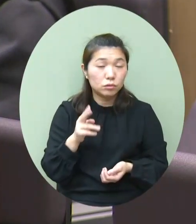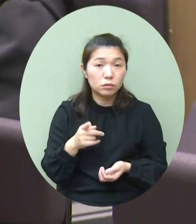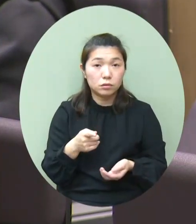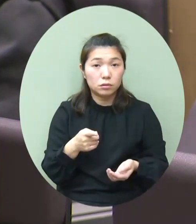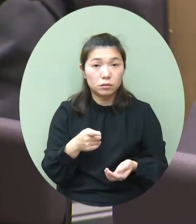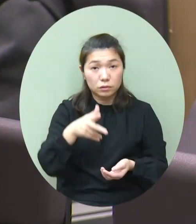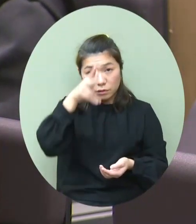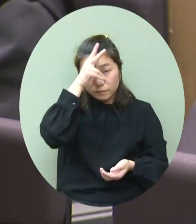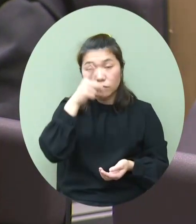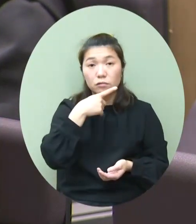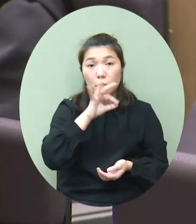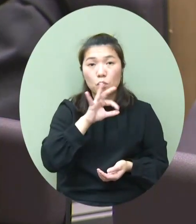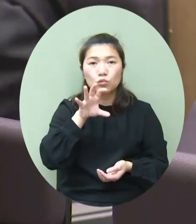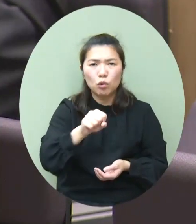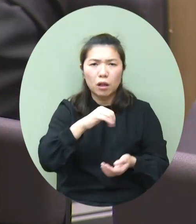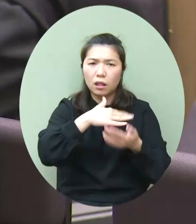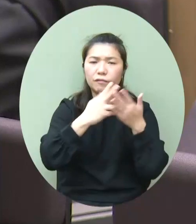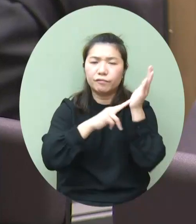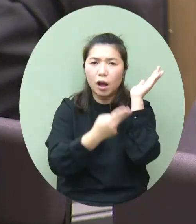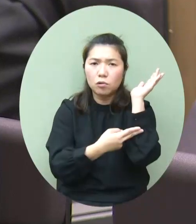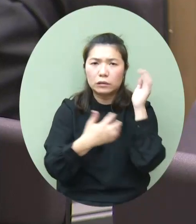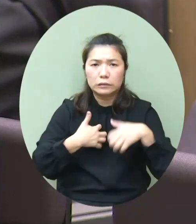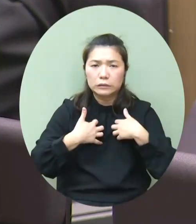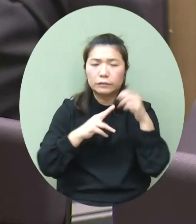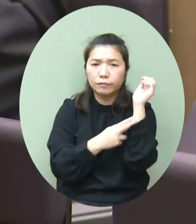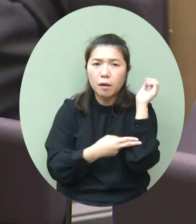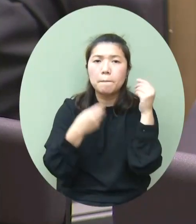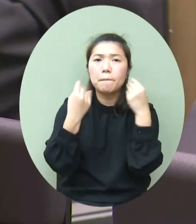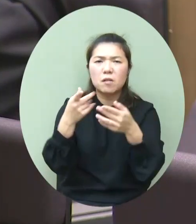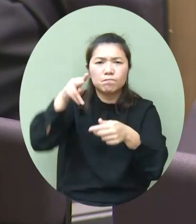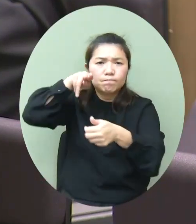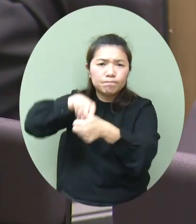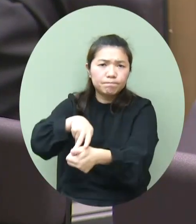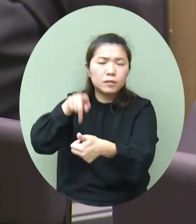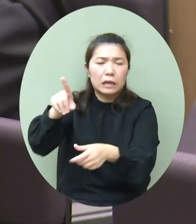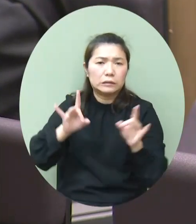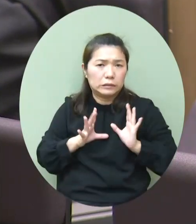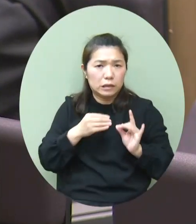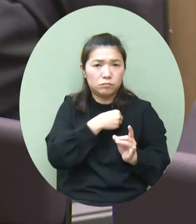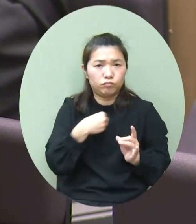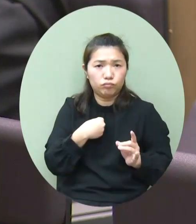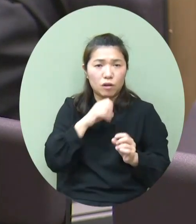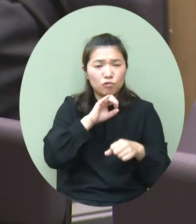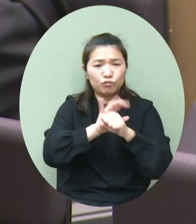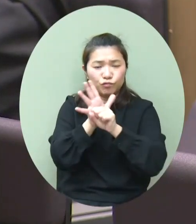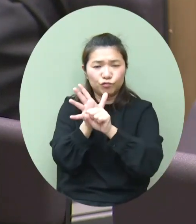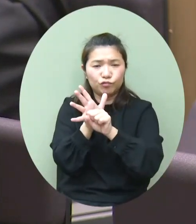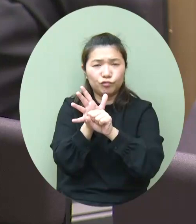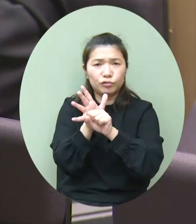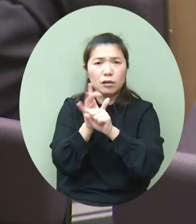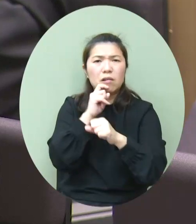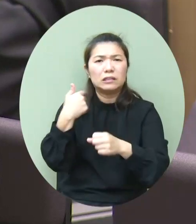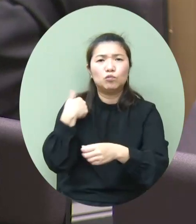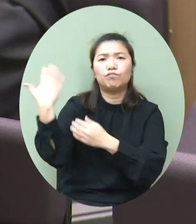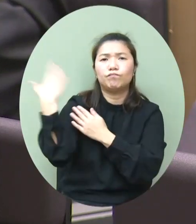法律，比如紧急法等等，令私家医院在抗击疫情上肩负更大的责任。第二，从传媒报